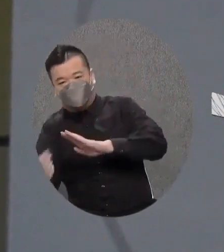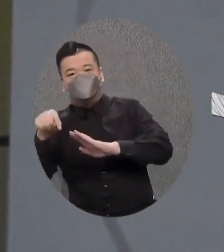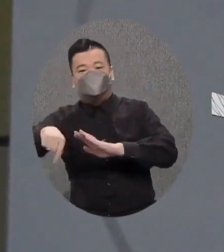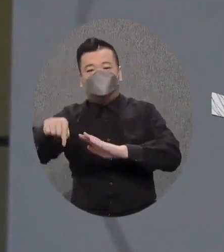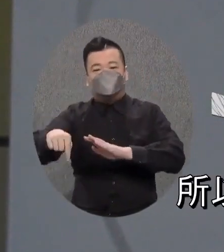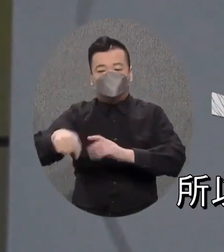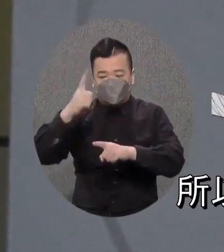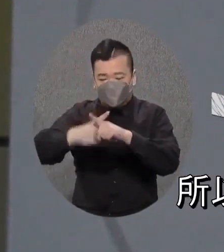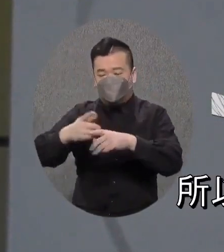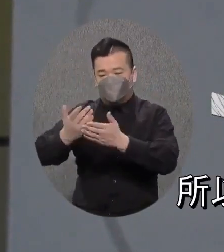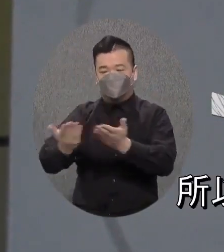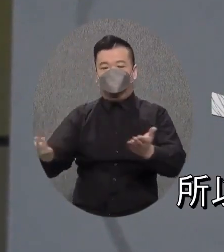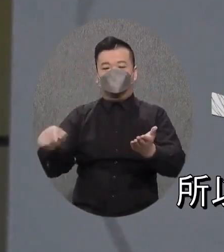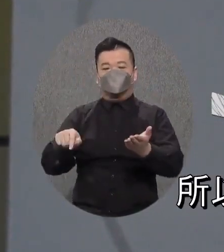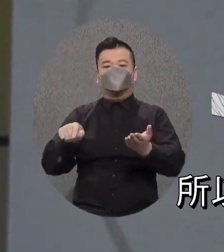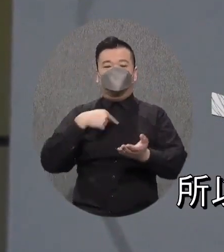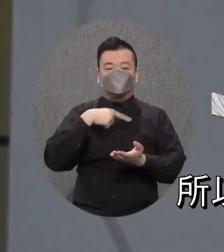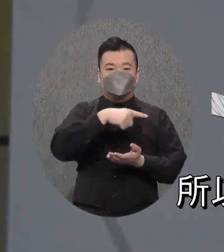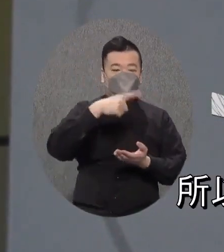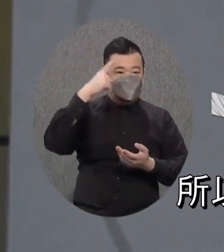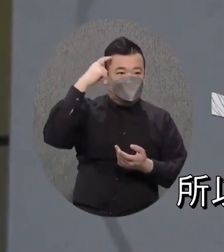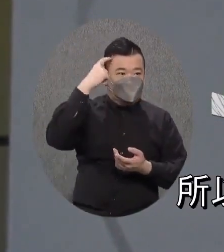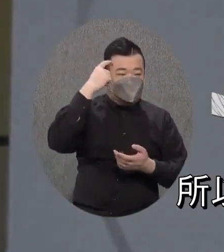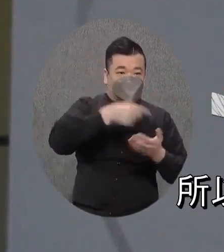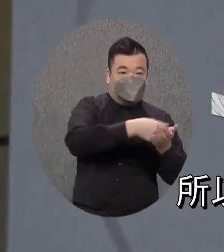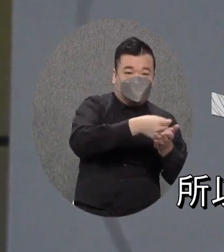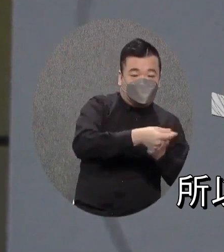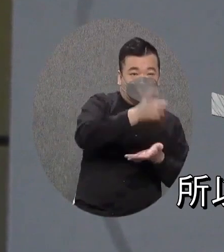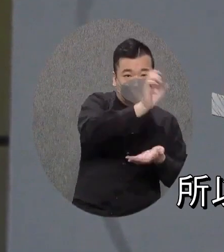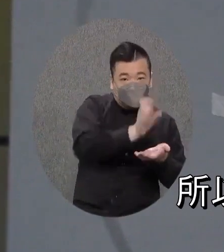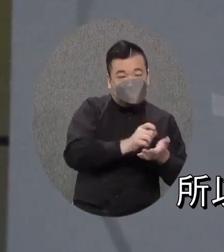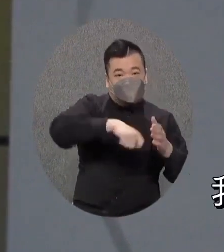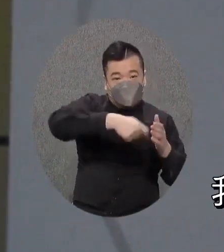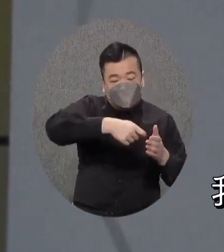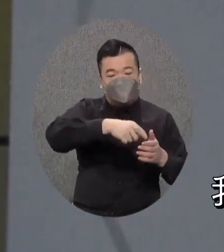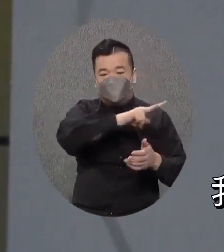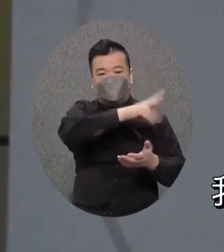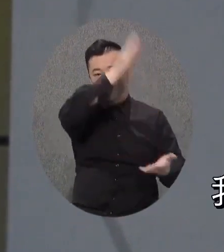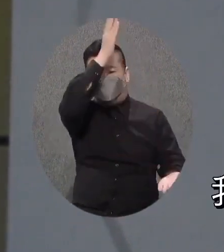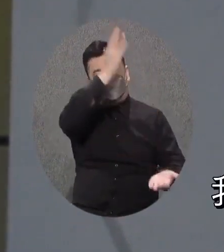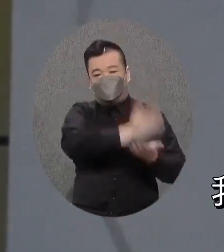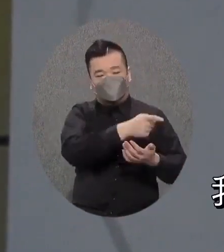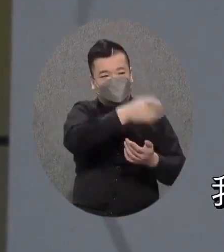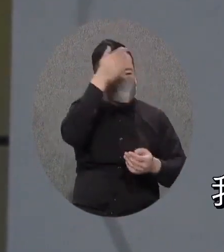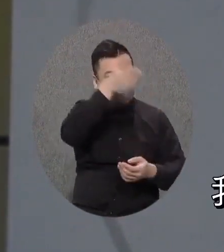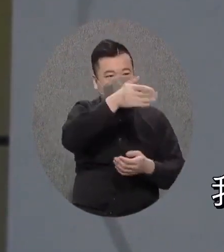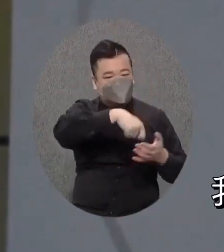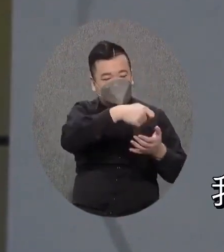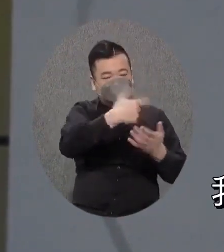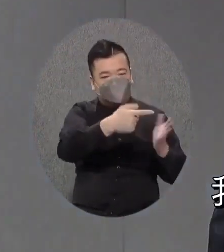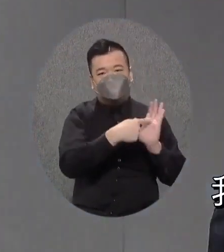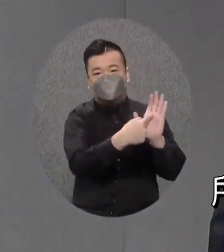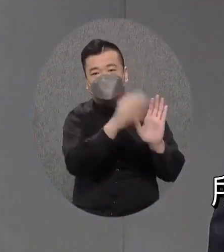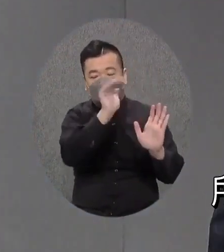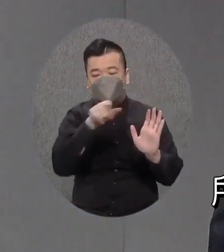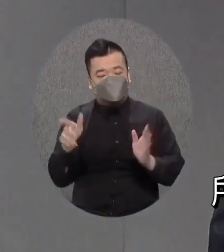上邊嘅。咁所以佢同我哋熟知嘅繪畫、書法啊、雕塑啊，我哋呢啲叫做直接性嘅藝術媒介咧，係唔同